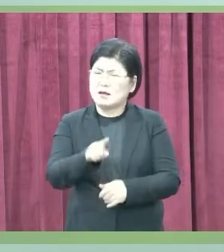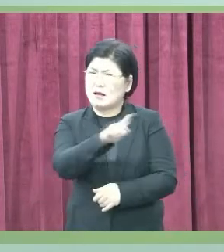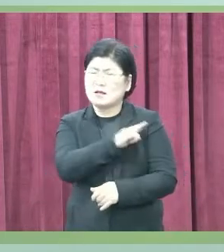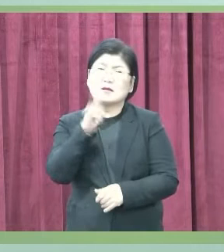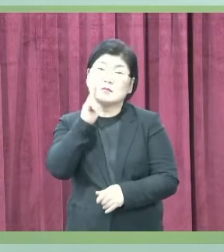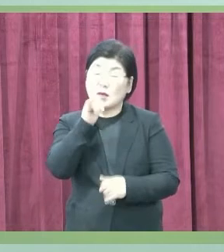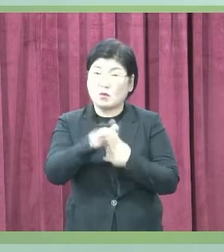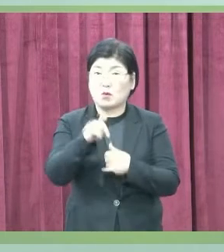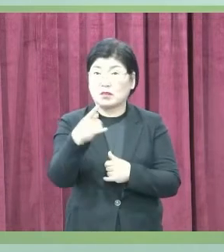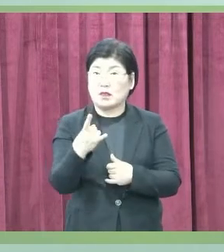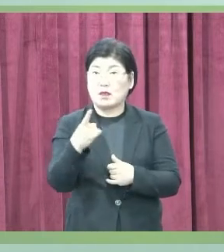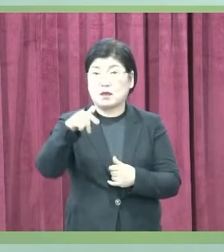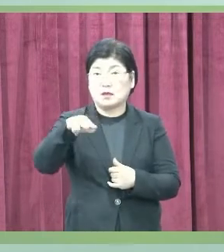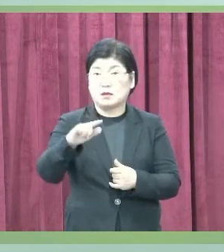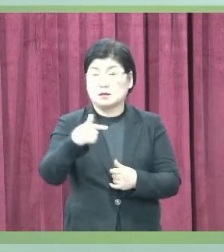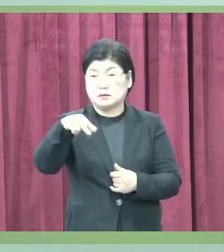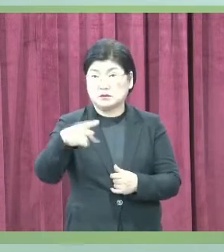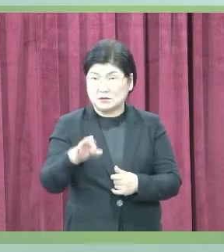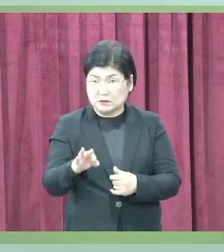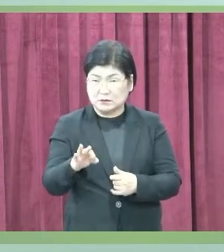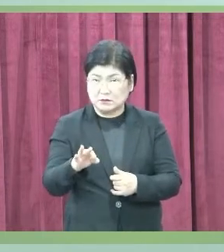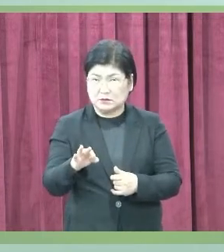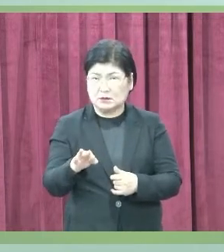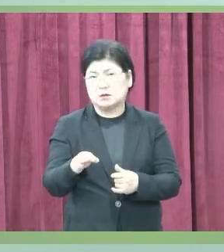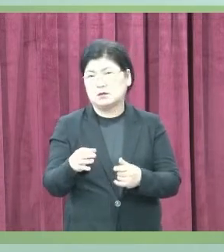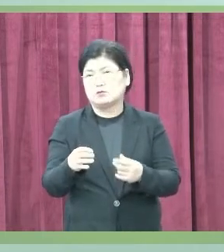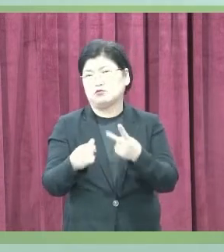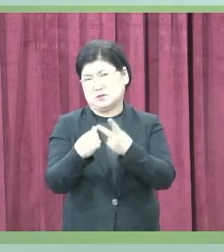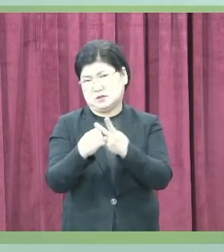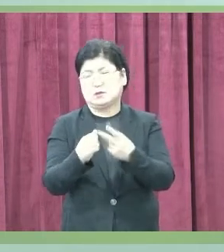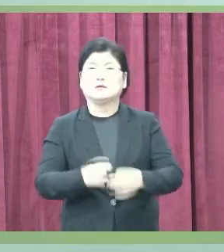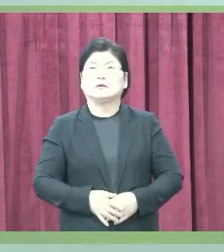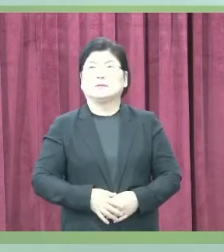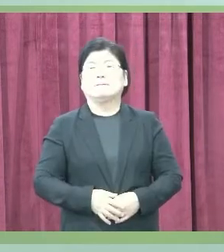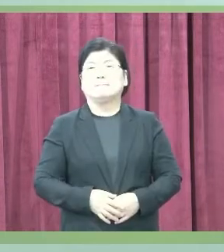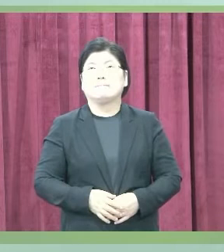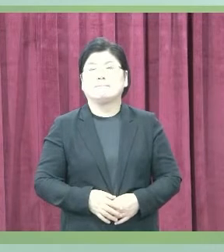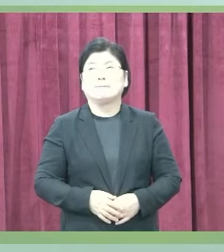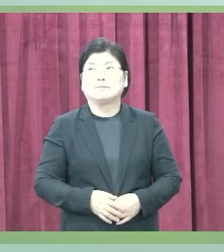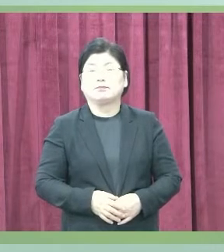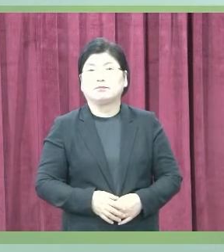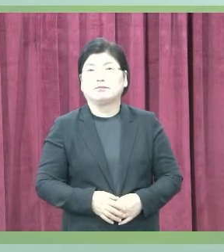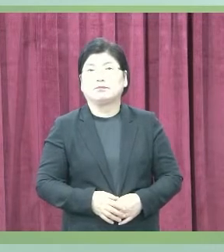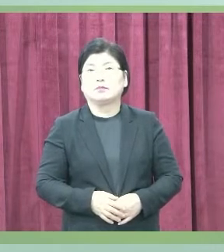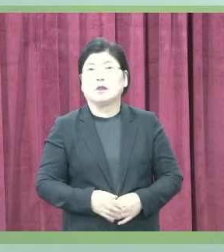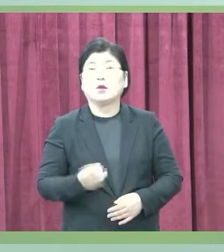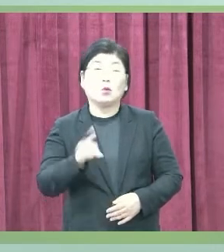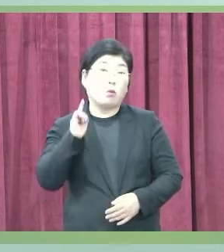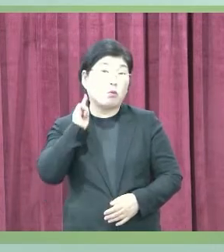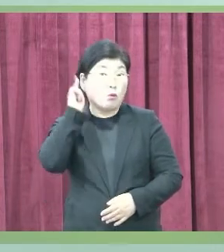또 뇌전증, 경증이 가장 높았습니다. 그 다음으로 높았습니다. 그 다음에